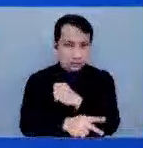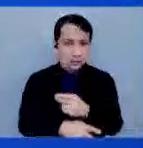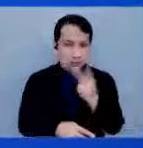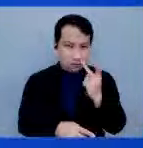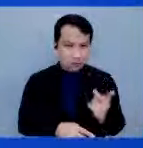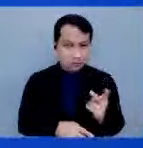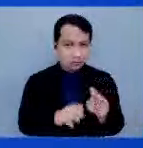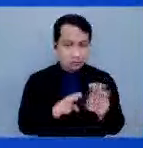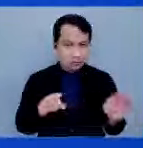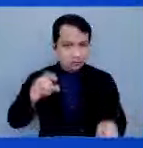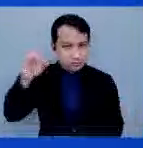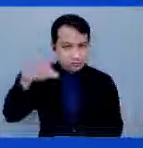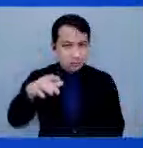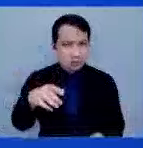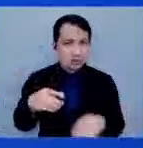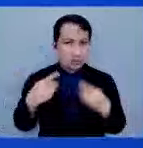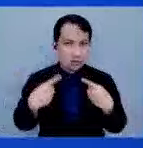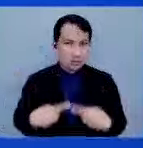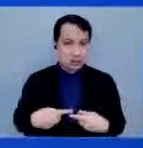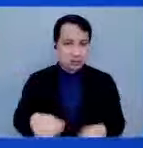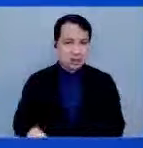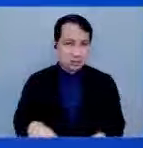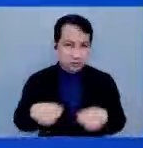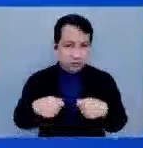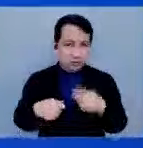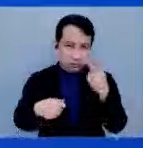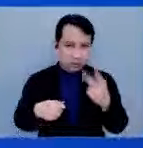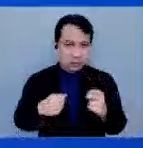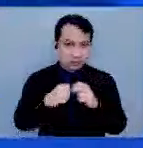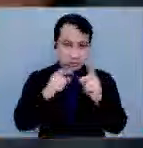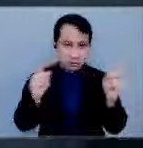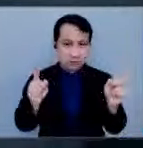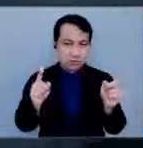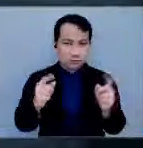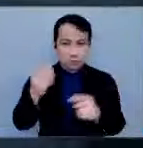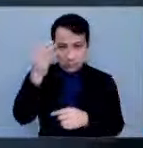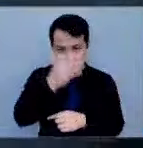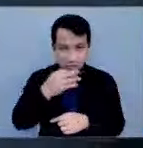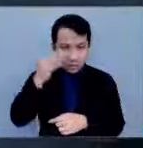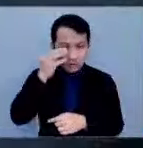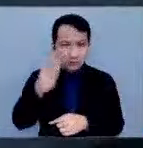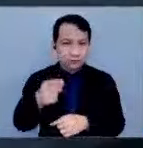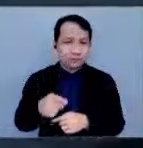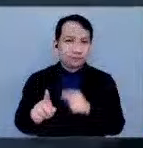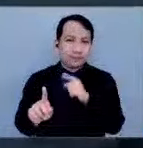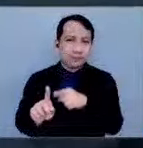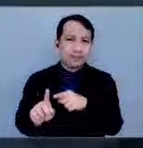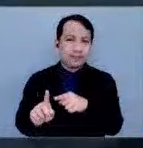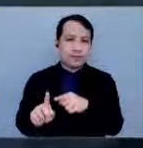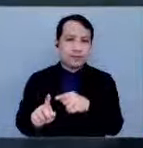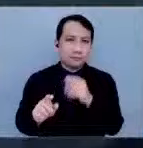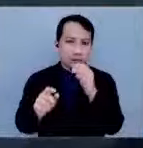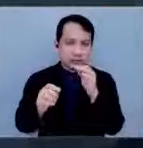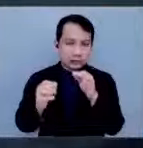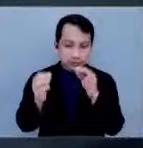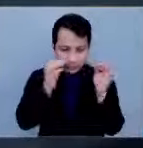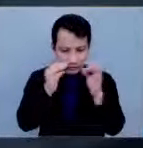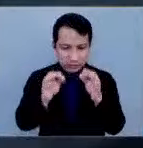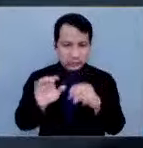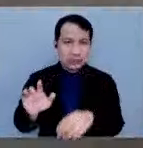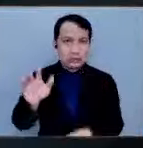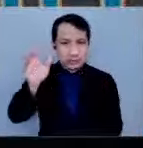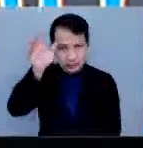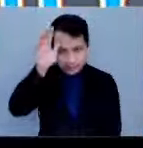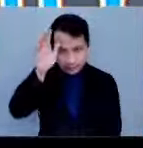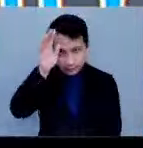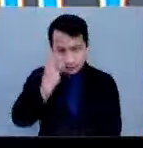ilaw, binihisan ko po siya. Pagising niya, nakita niyo po yung mukha ko. Napag-alamang ding lulong sa illegal na droga ang suspect.